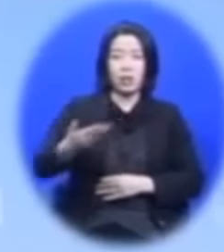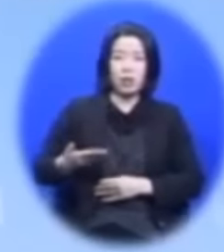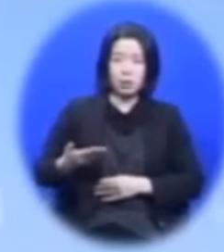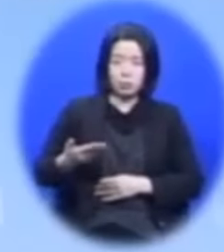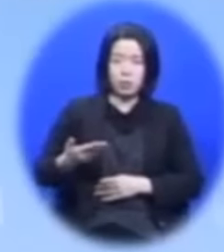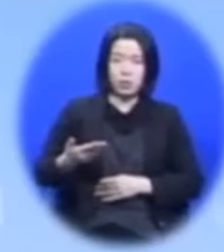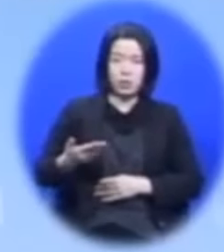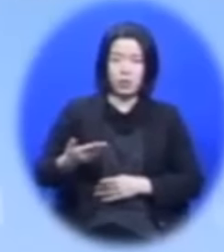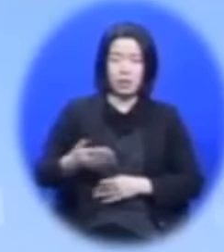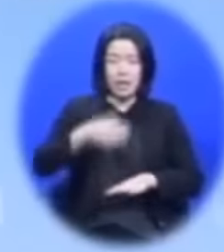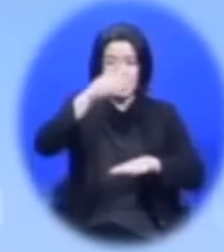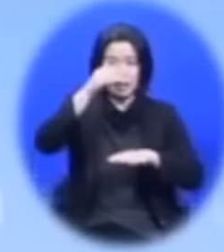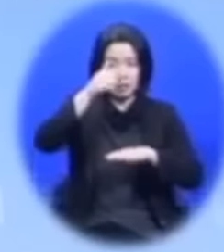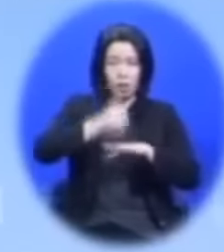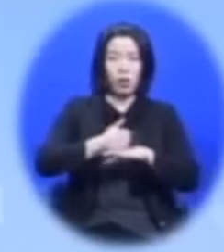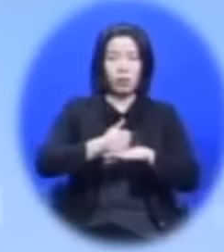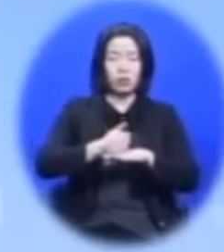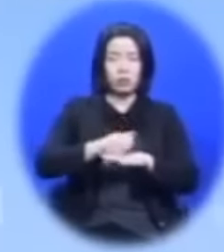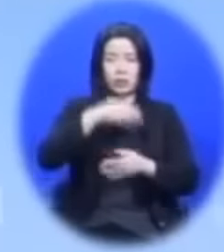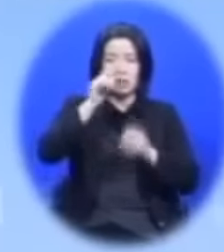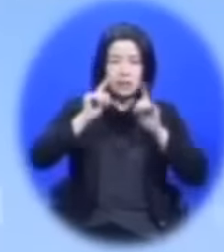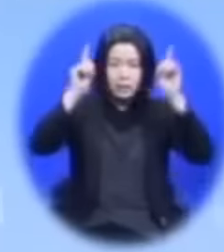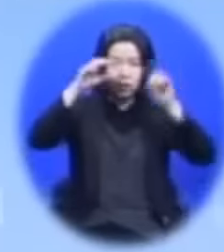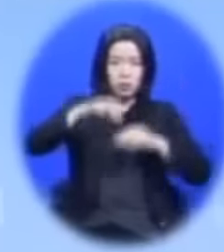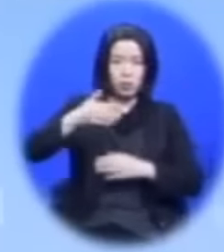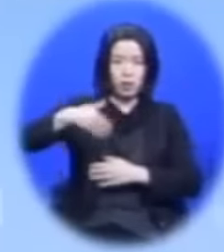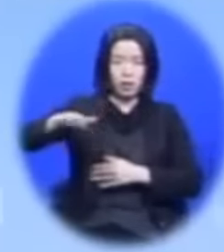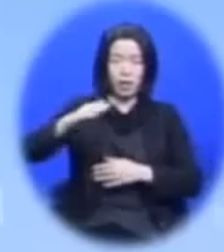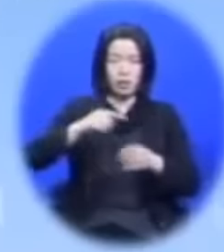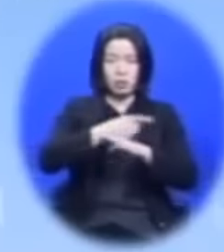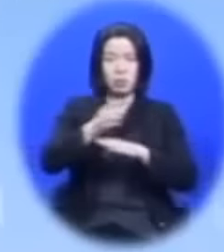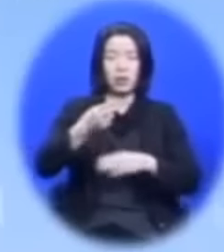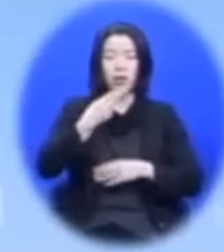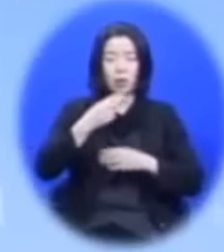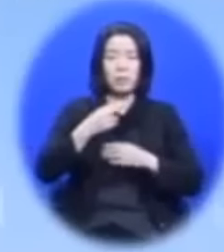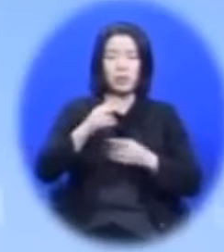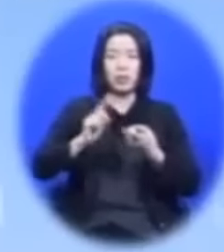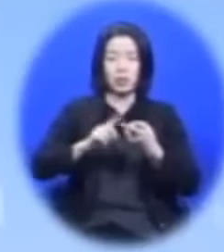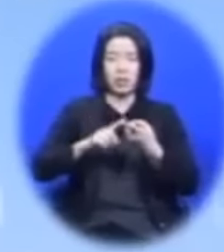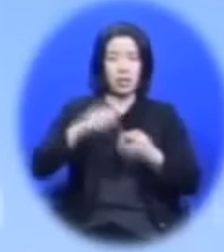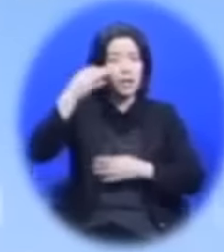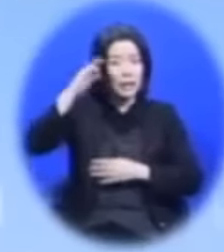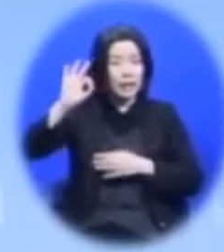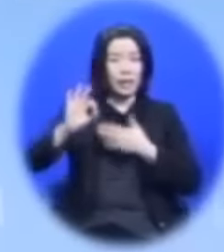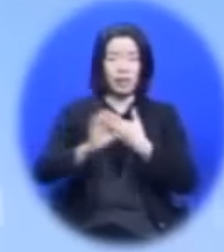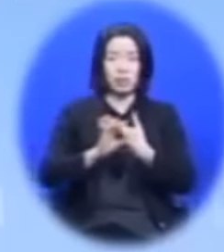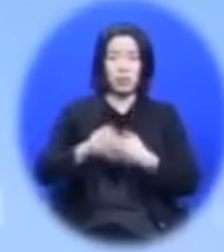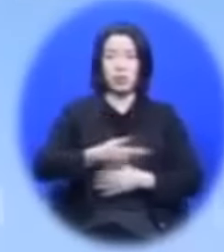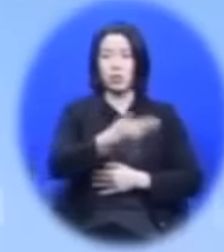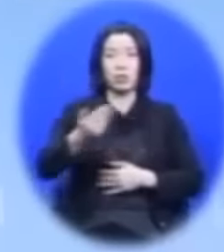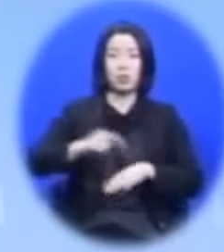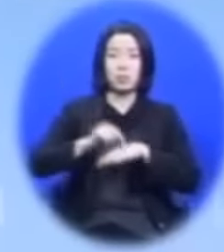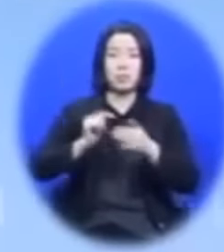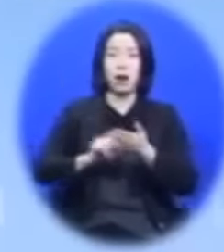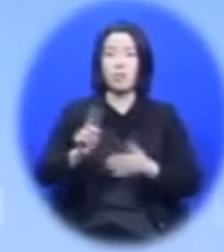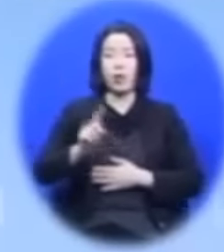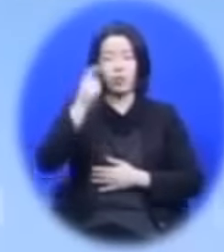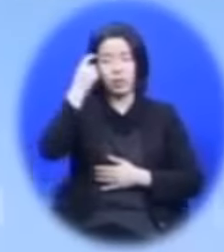여러분이 결국은 지옥에 갈 수밖에 없는 자라는 사실을 깨달으면 여러분의 심정이